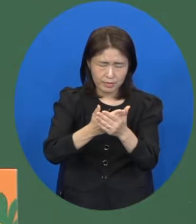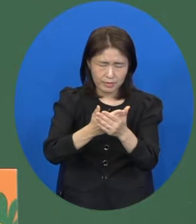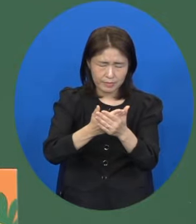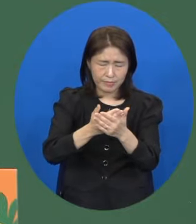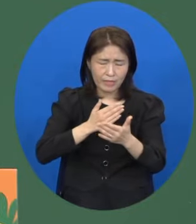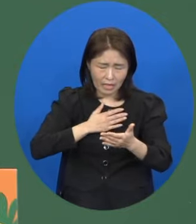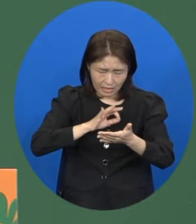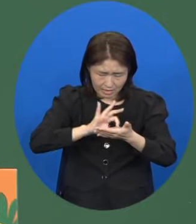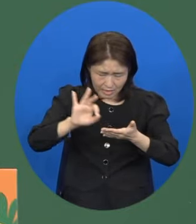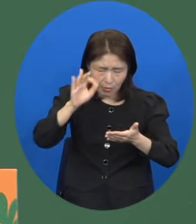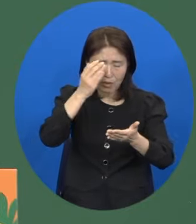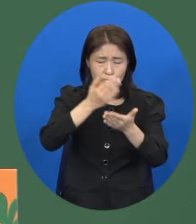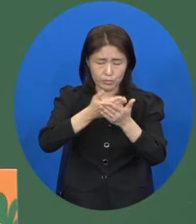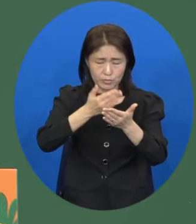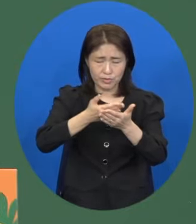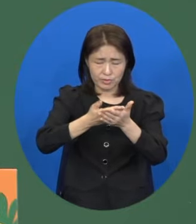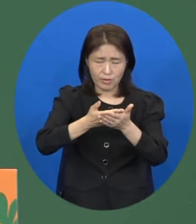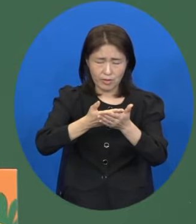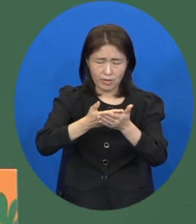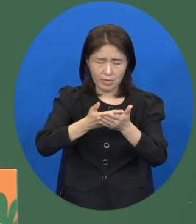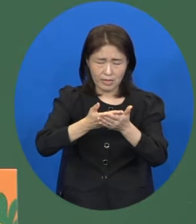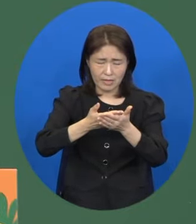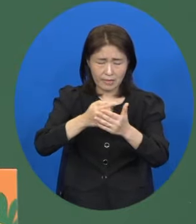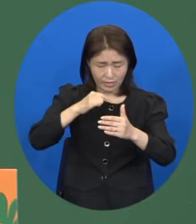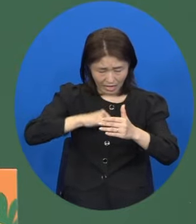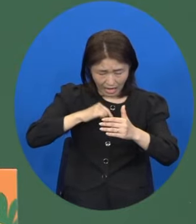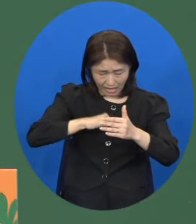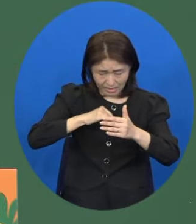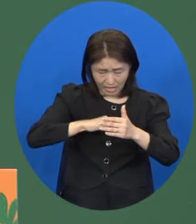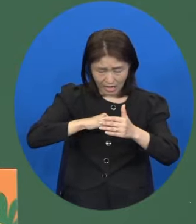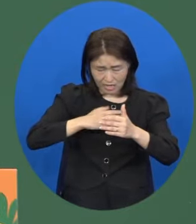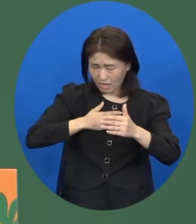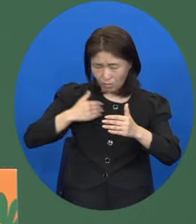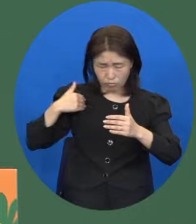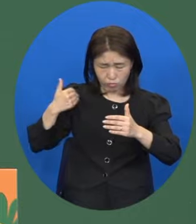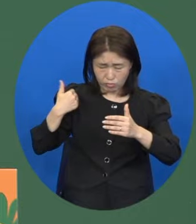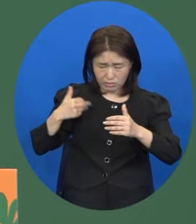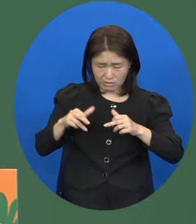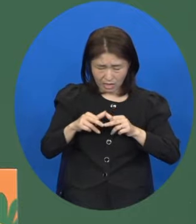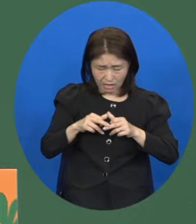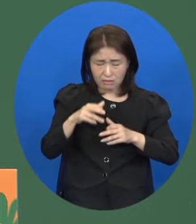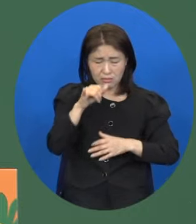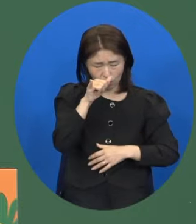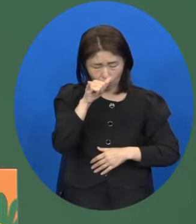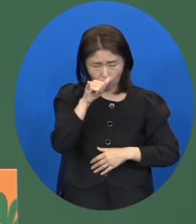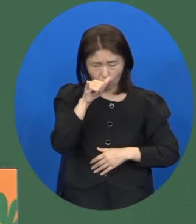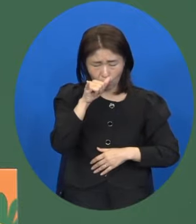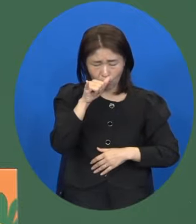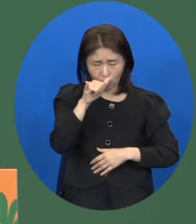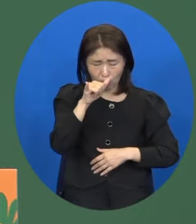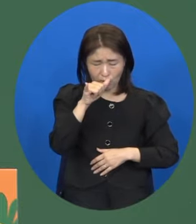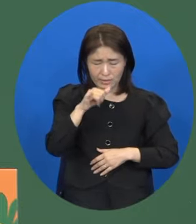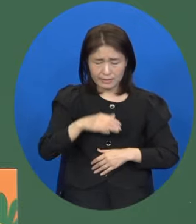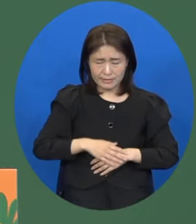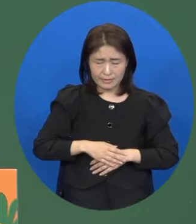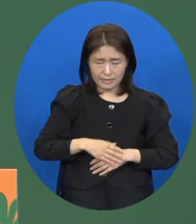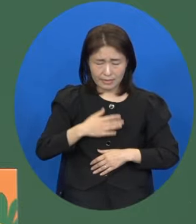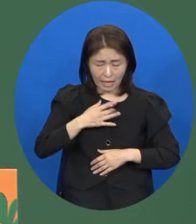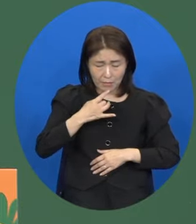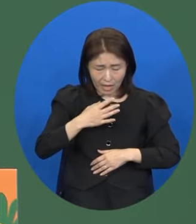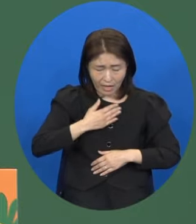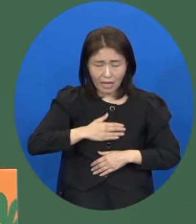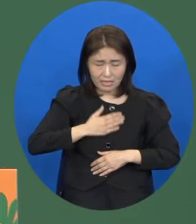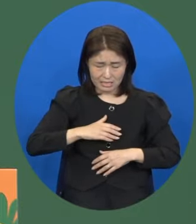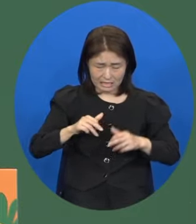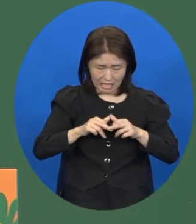사용하여 주시옵소서. 주님, 내 안에도 나도 모르는 장애가 있음을 고백합니다. 나만이 알고 있는